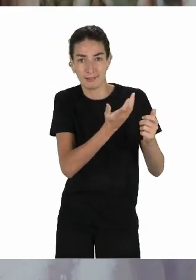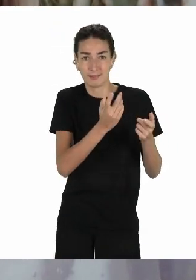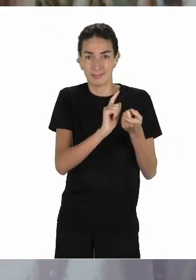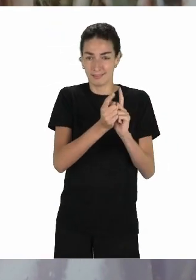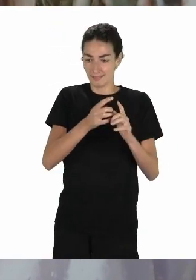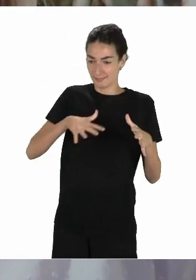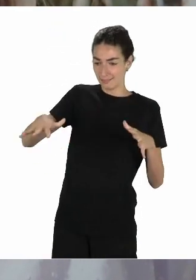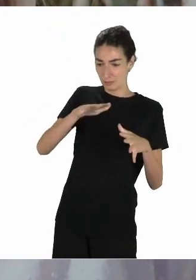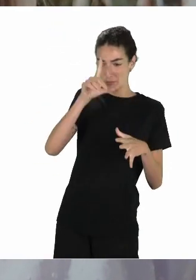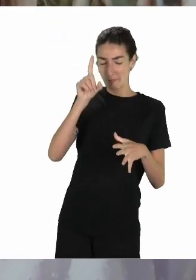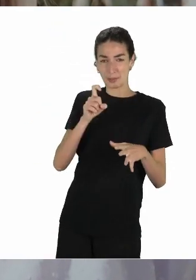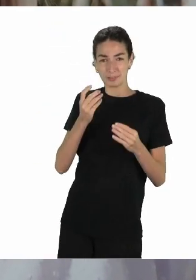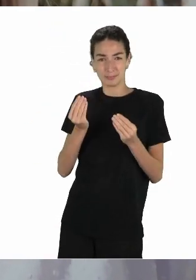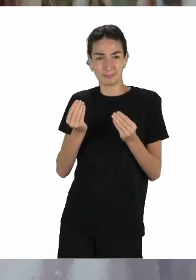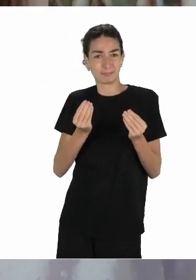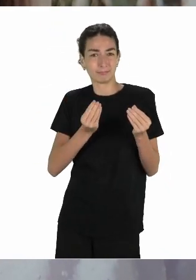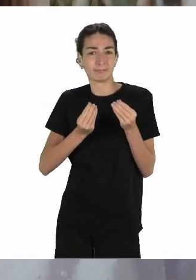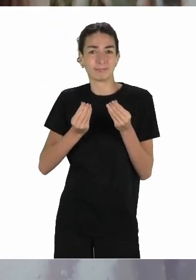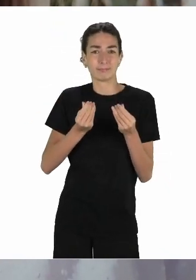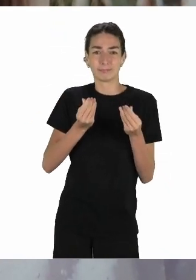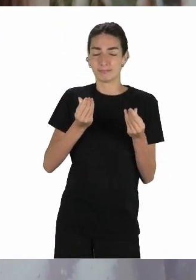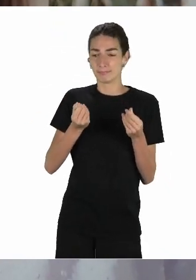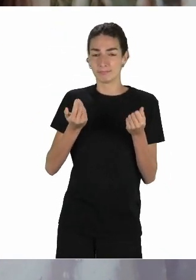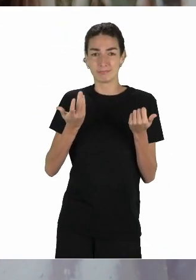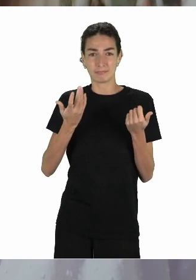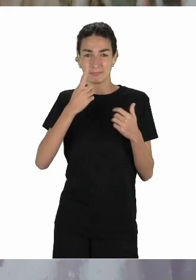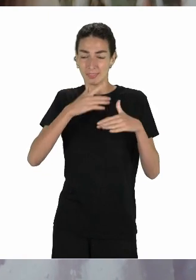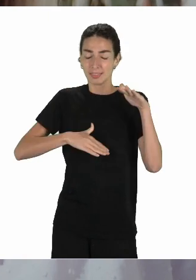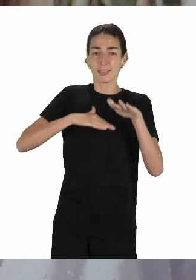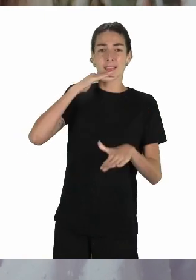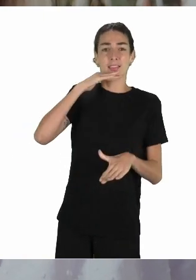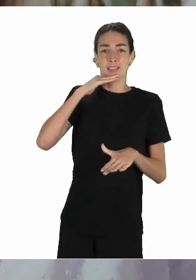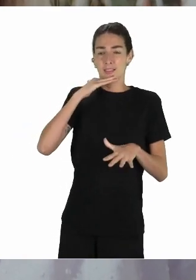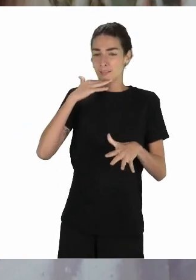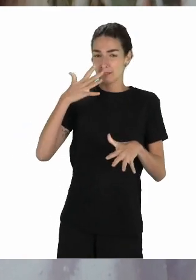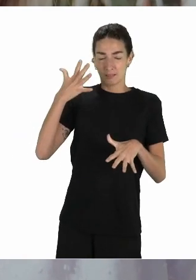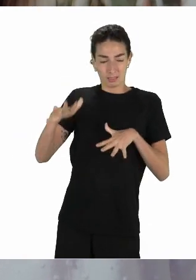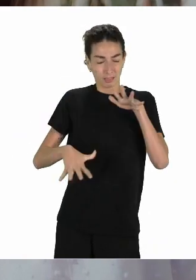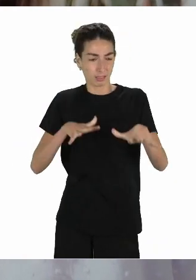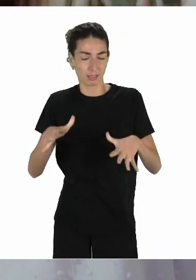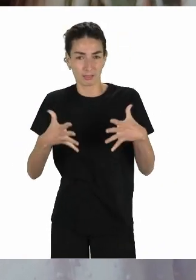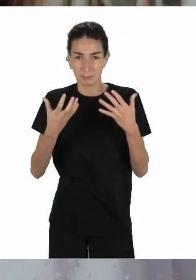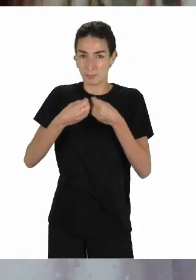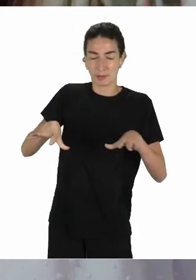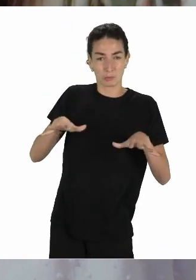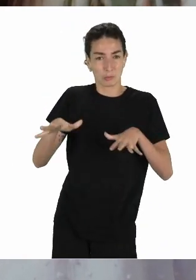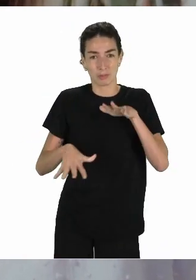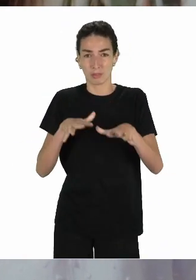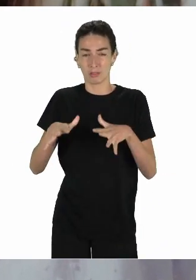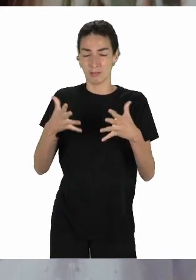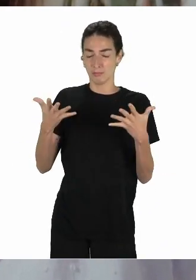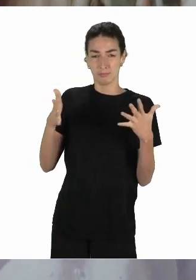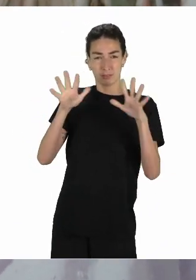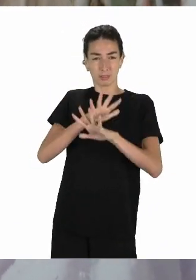temps et on a senti que tout le monde était un peu dépassé par la situation et n'arrivait pas à se